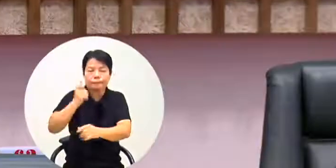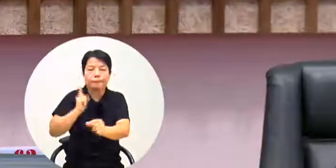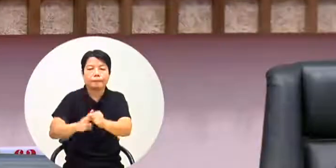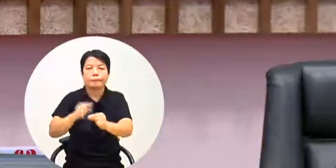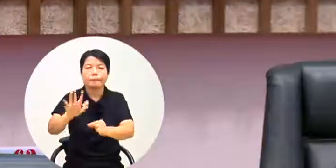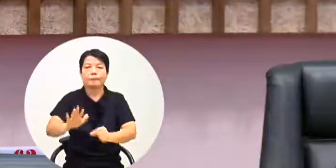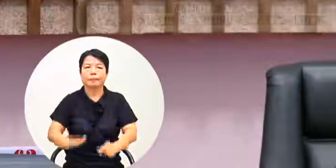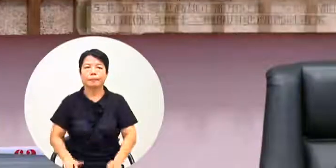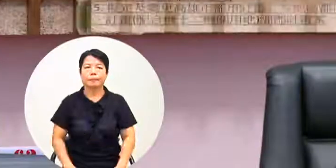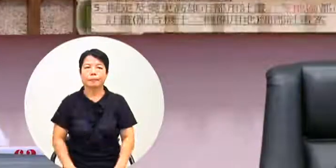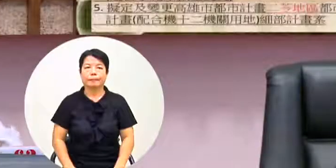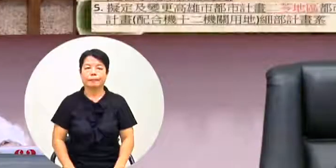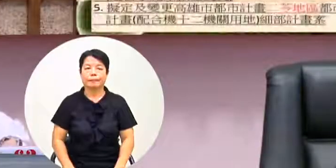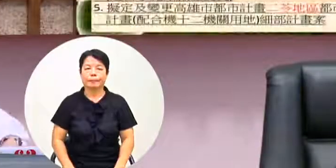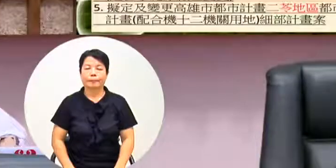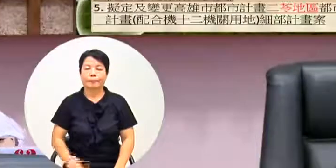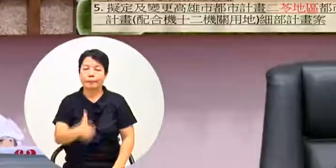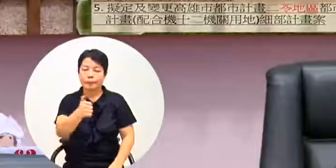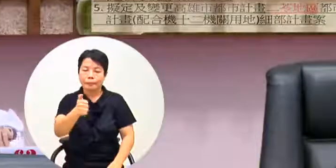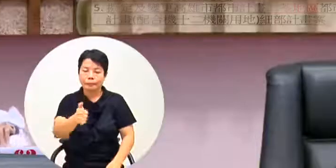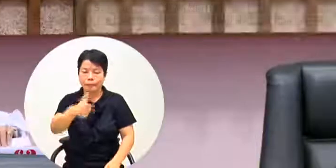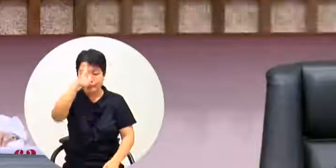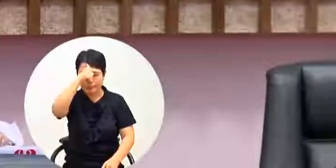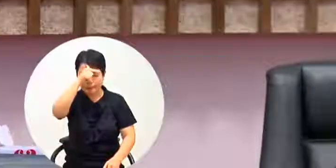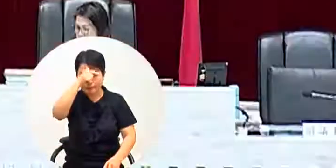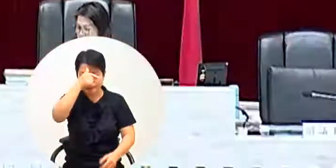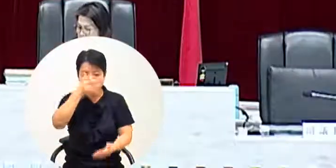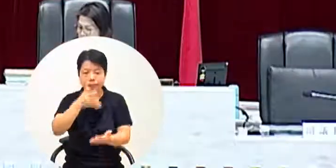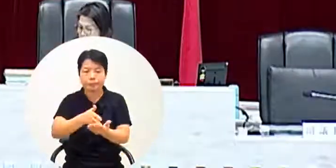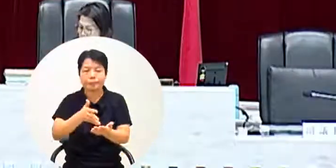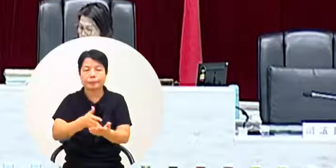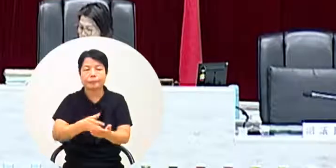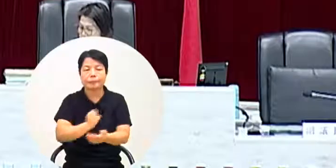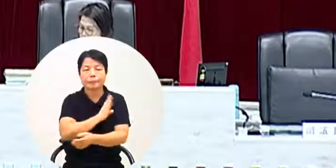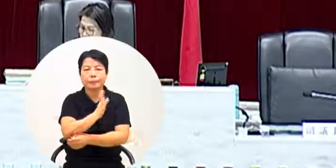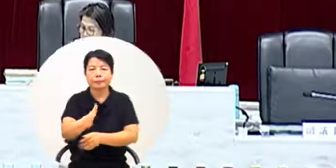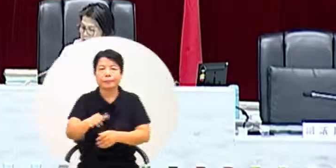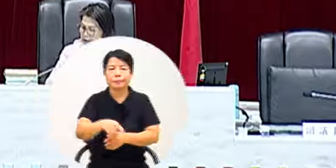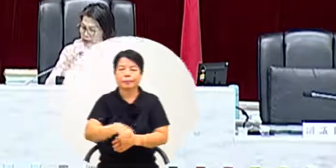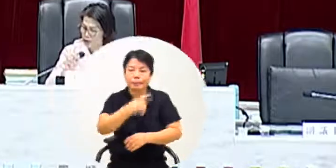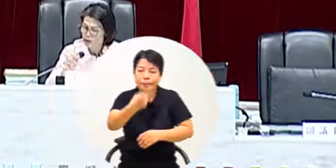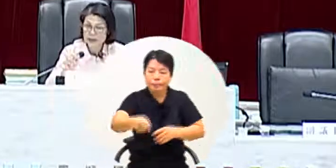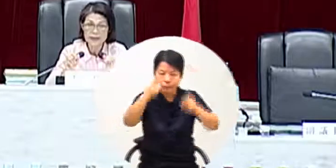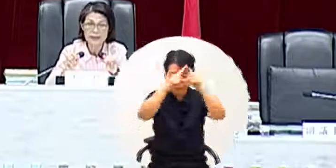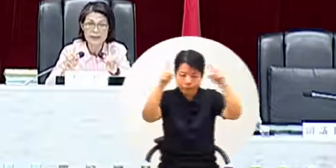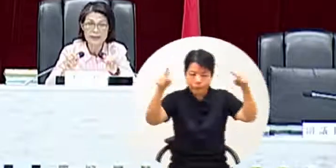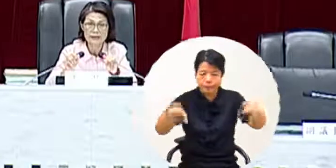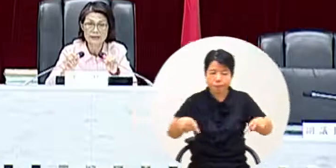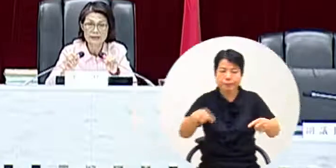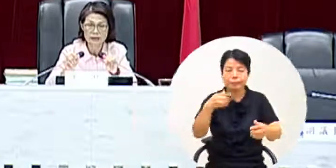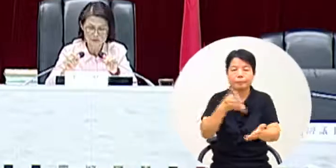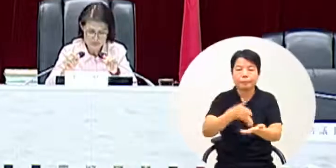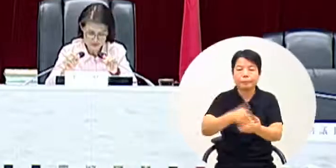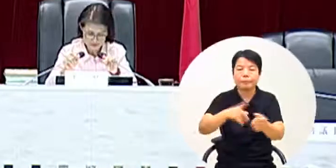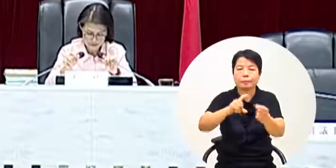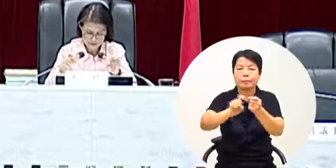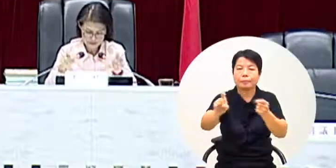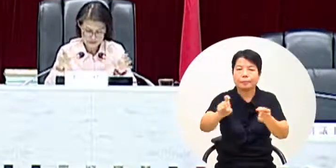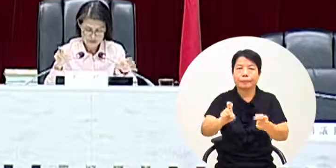好，谢谢苏美的质询哈。接下来我们请周中站议员质询，时间十分